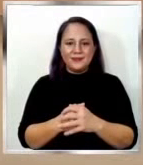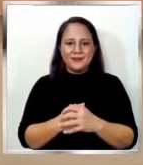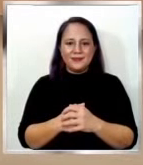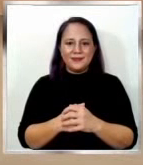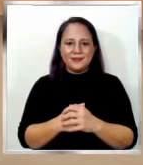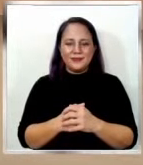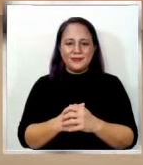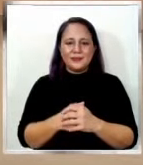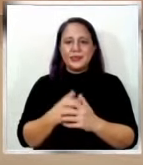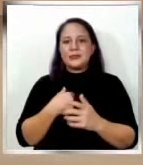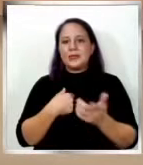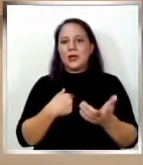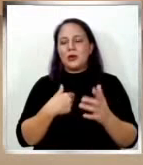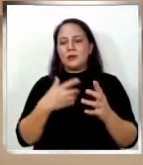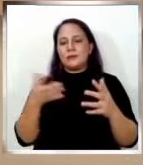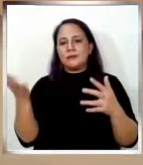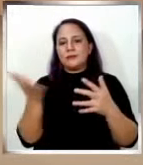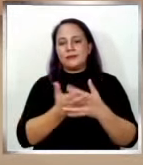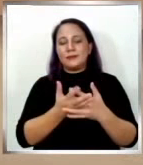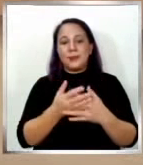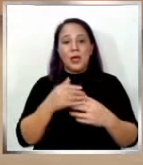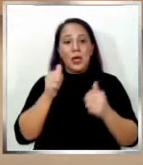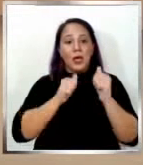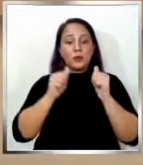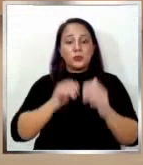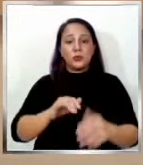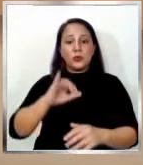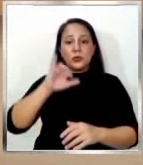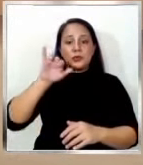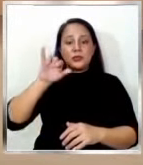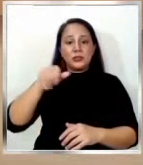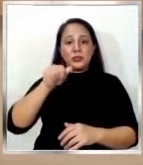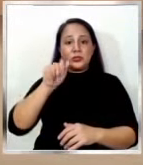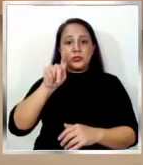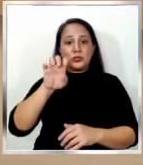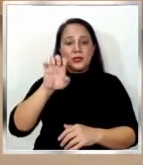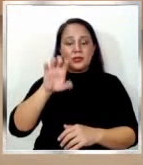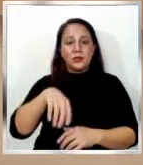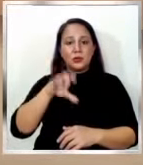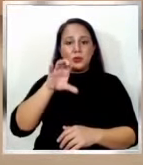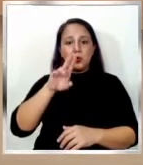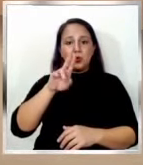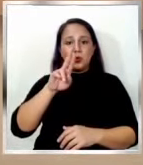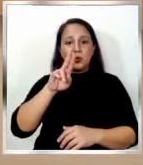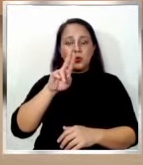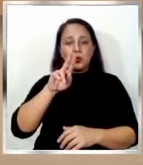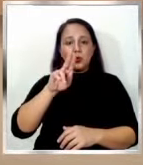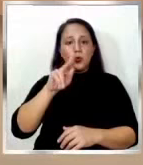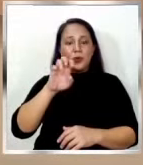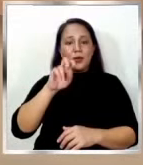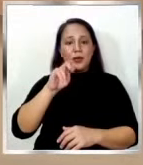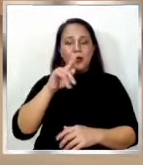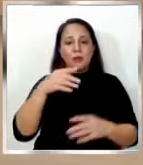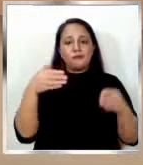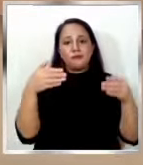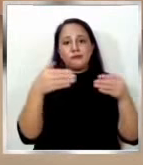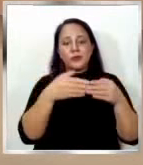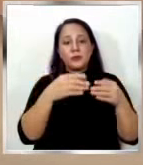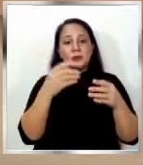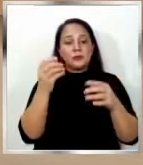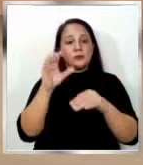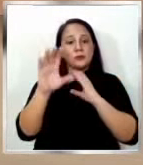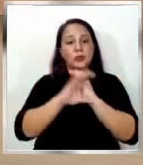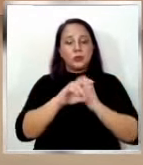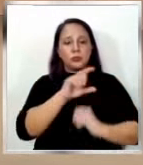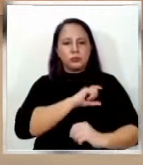Nahaharap sa asunto ang aktor na si Jake Cuenca matapos makabangga ng sasakyan ng pulis na nauwi sa habulan. Binaril na mga pulis